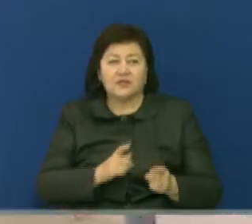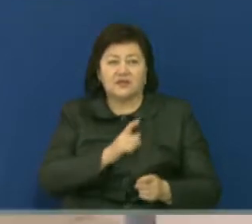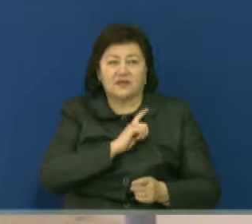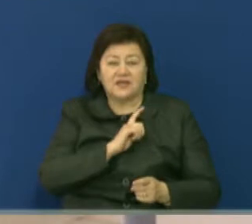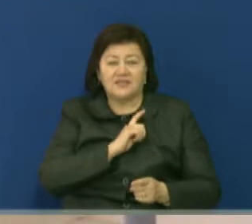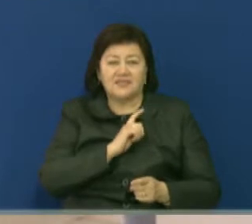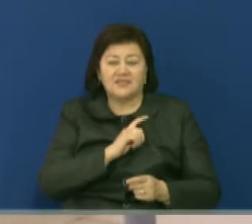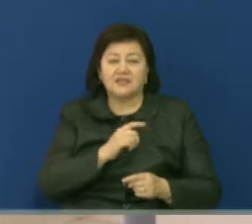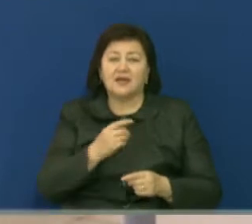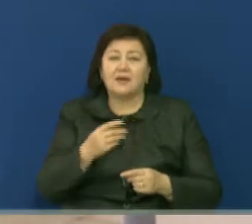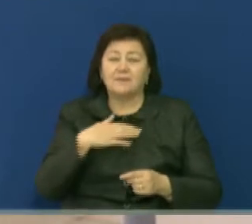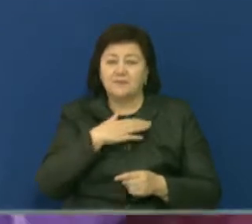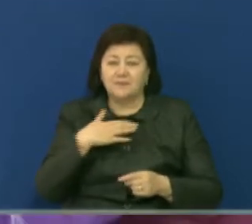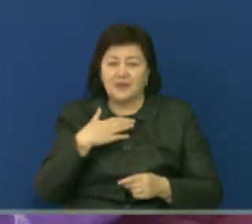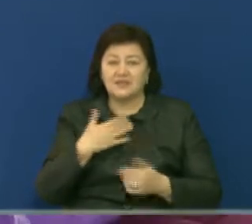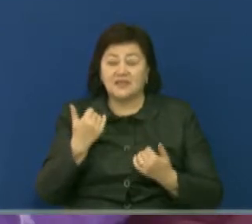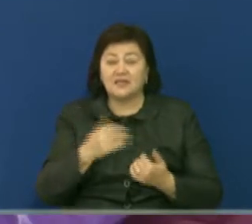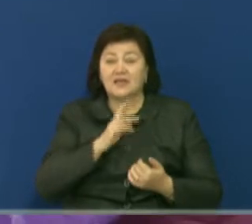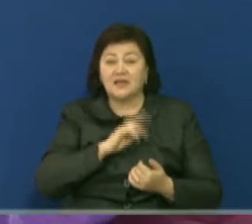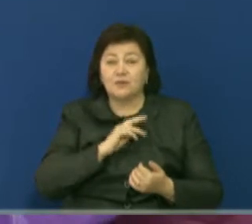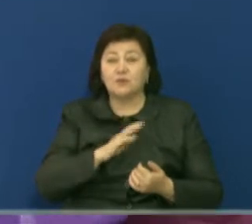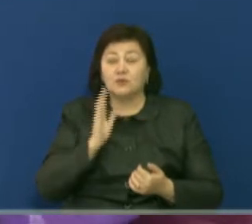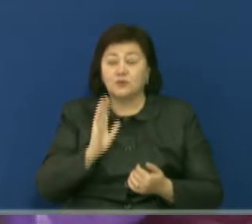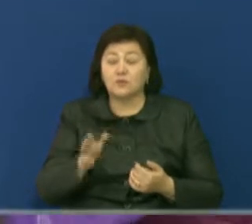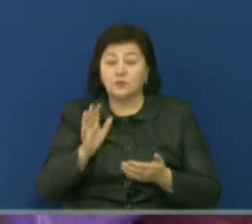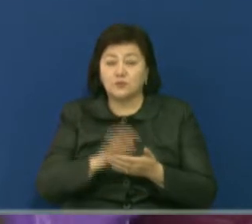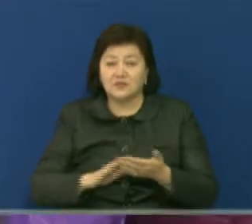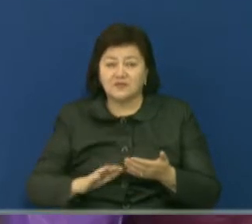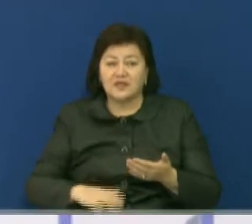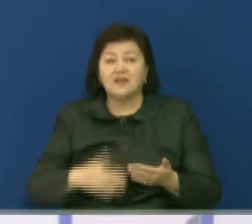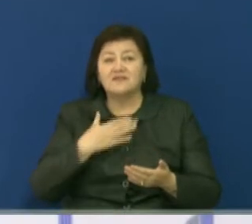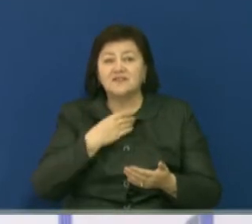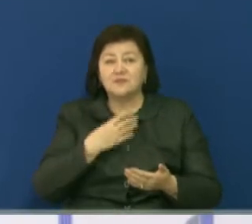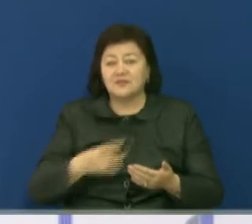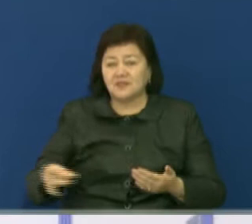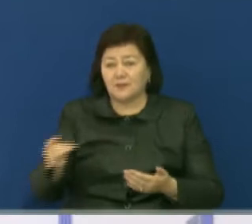«Халяль». Отметим, что эта работа будет проводиться и в сельских округах Семейского региона.